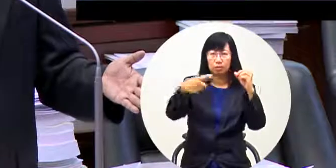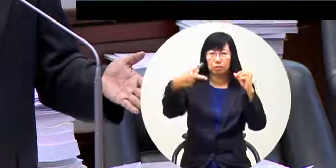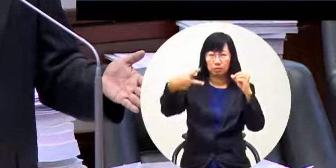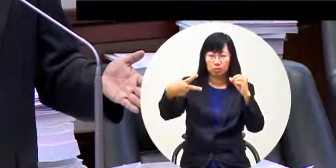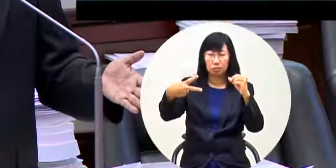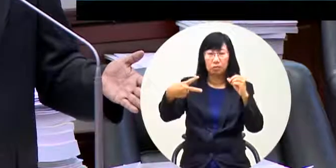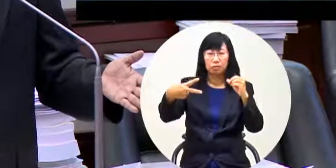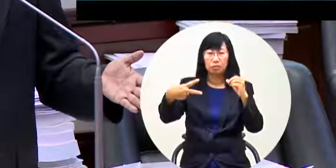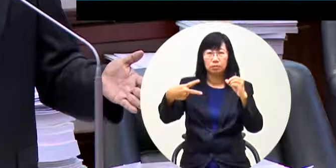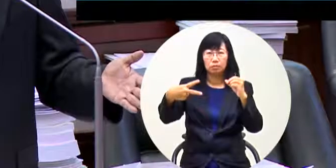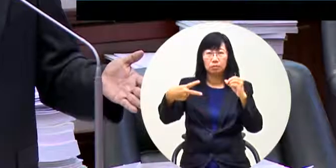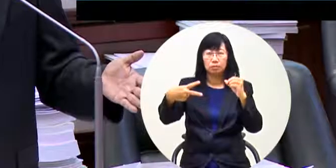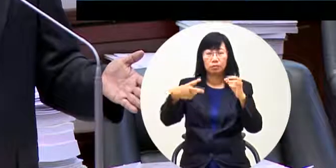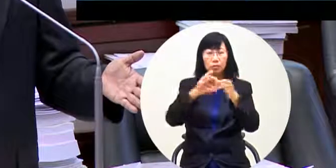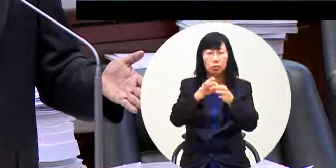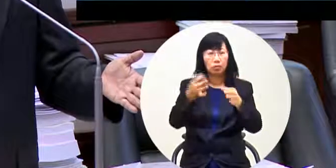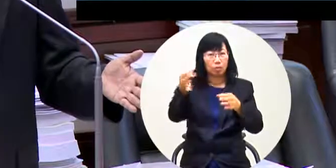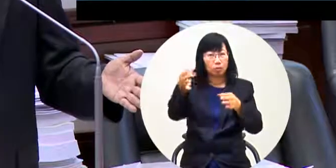助，